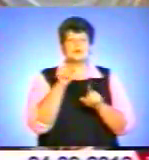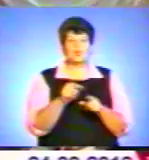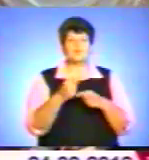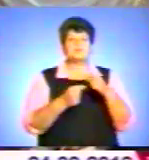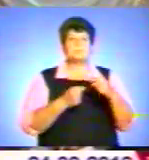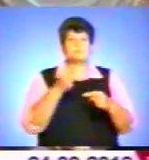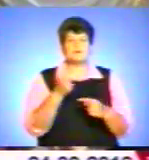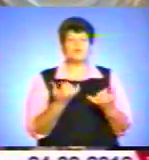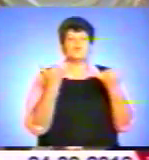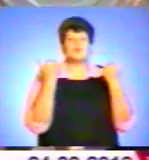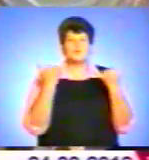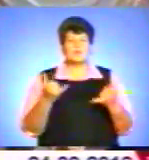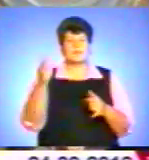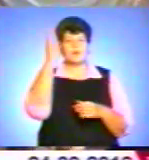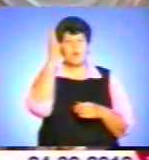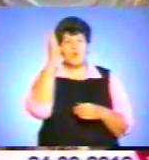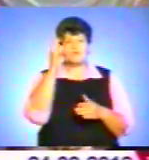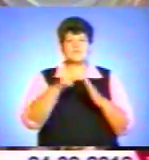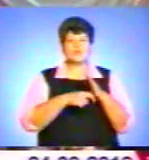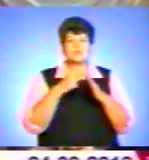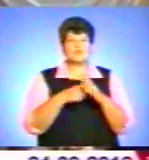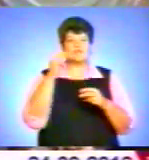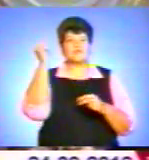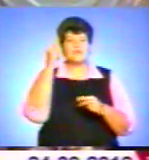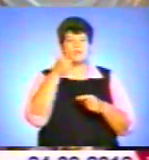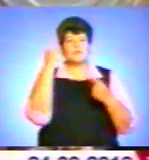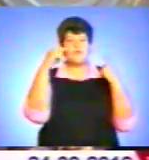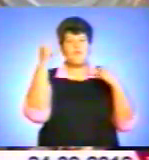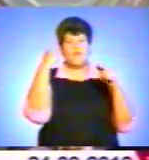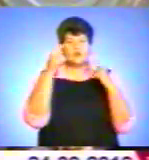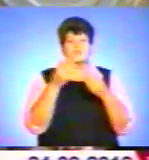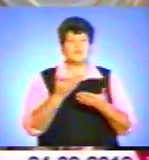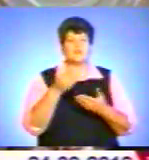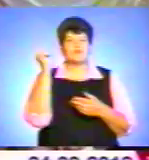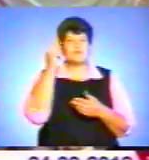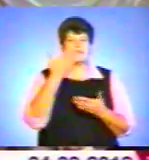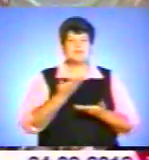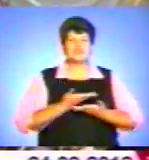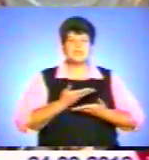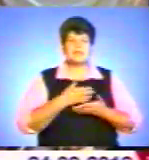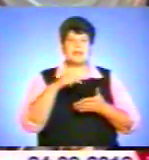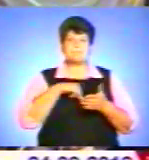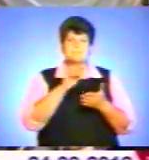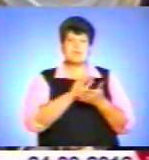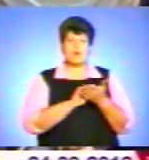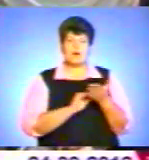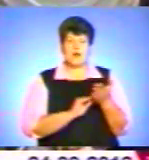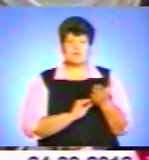по сьогодні науковці, дослідники вивчають її творчість, вивчають її життя, вивчають її біографію. Я хотів би